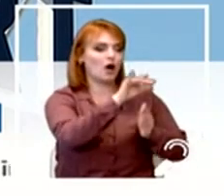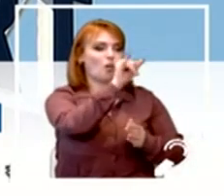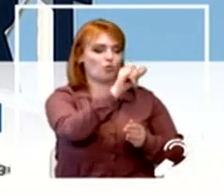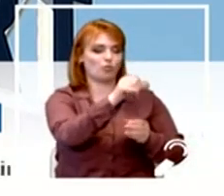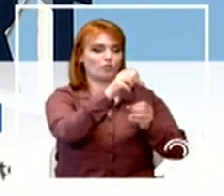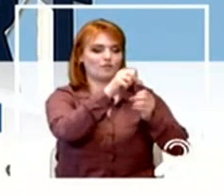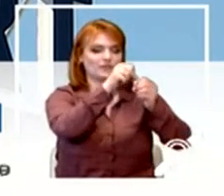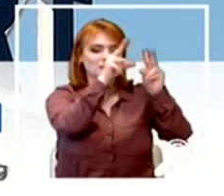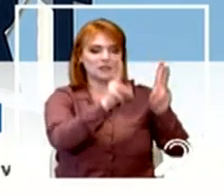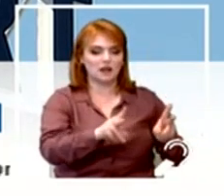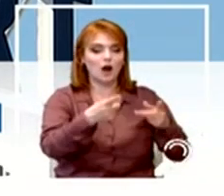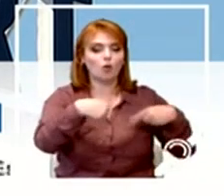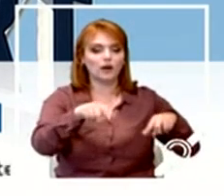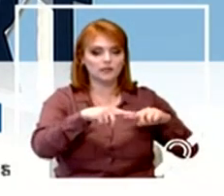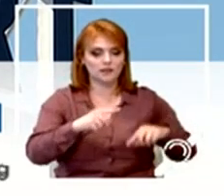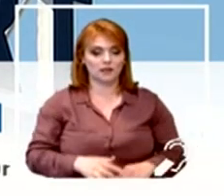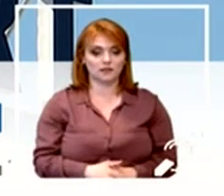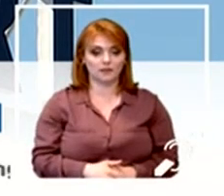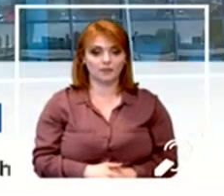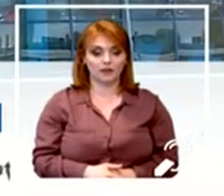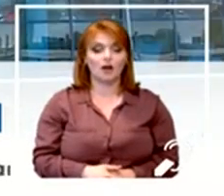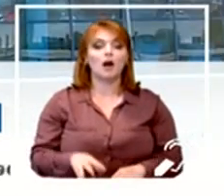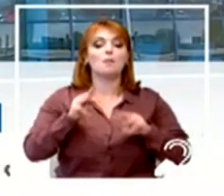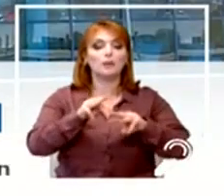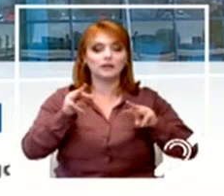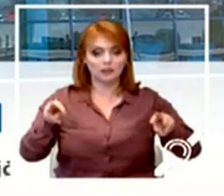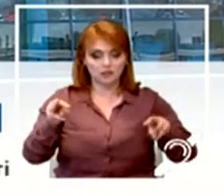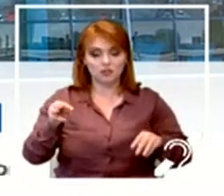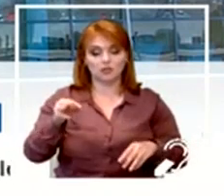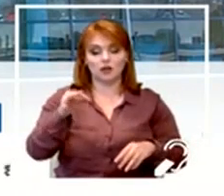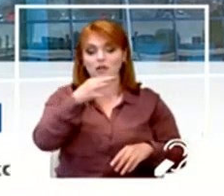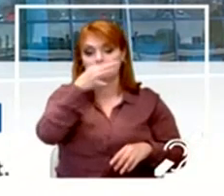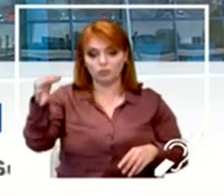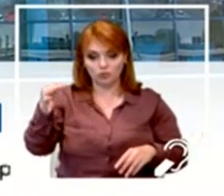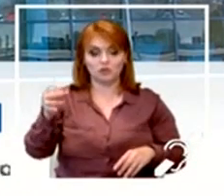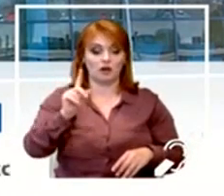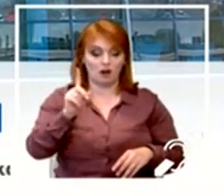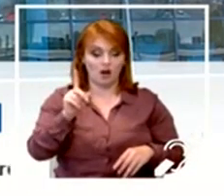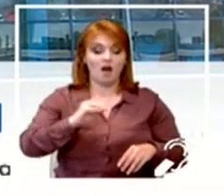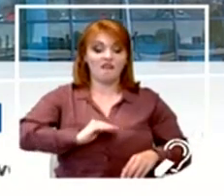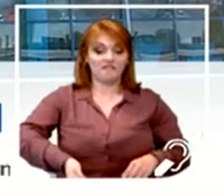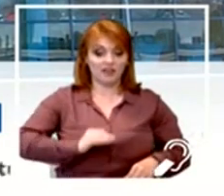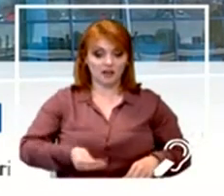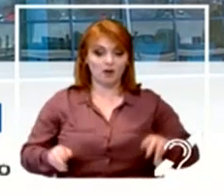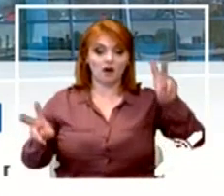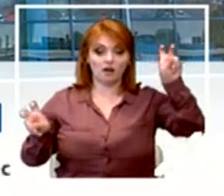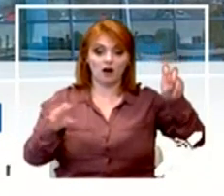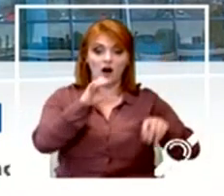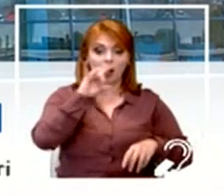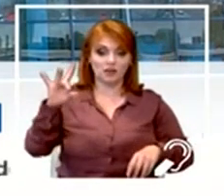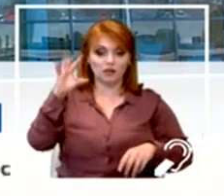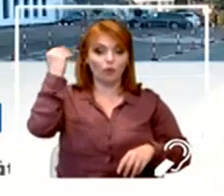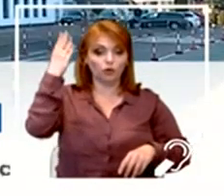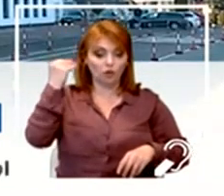civile. Ministrul infrastructurii Lilia Dabija a declarat că operatorul aerian a încălcat legea de mai multe ori, folosind